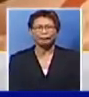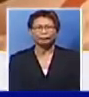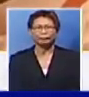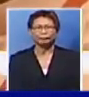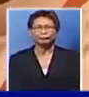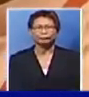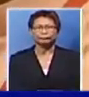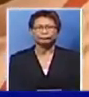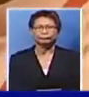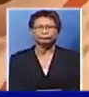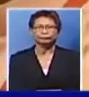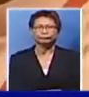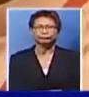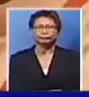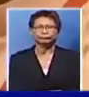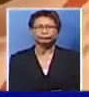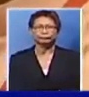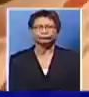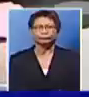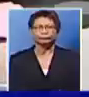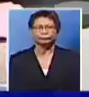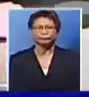Yang berbahagia.